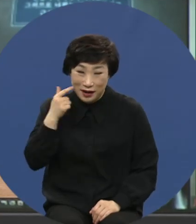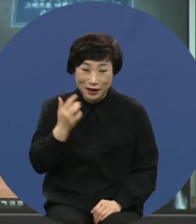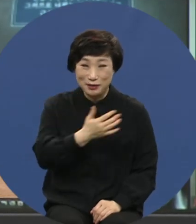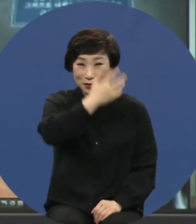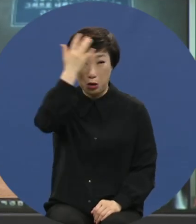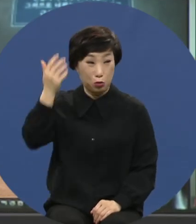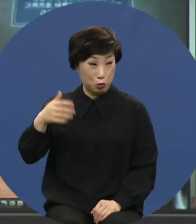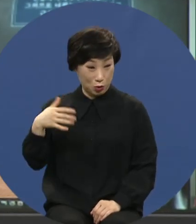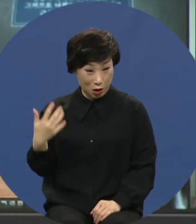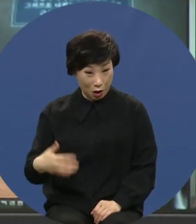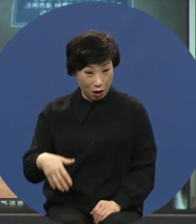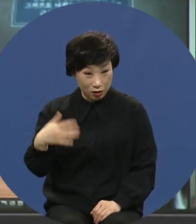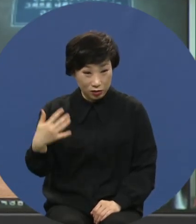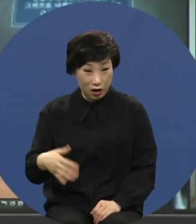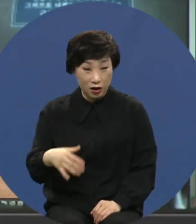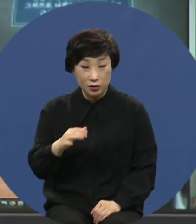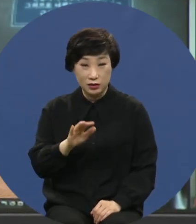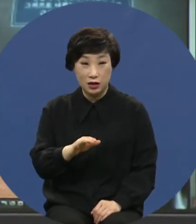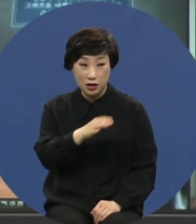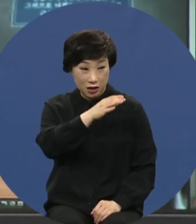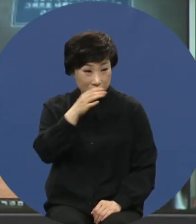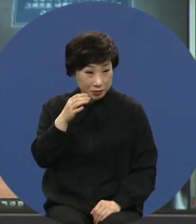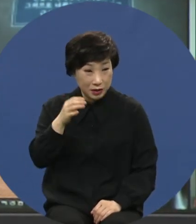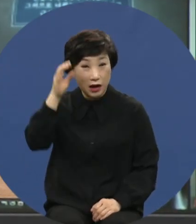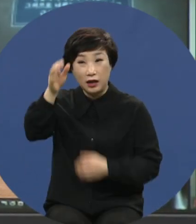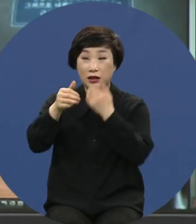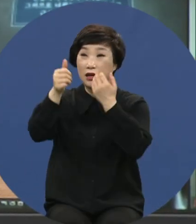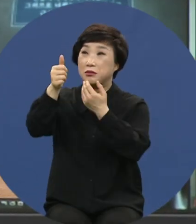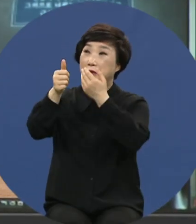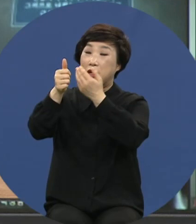아름답고 대단해서 감히